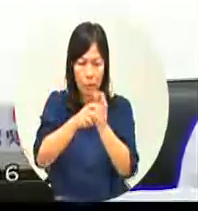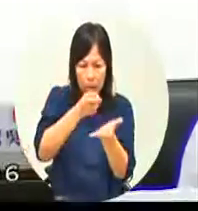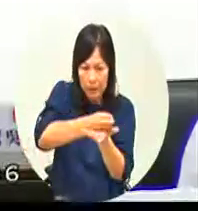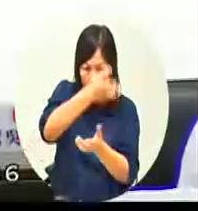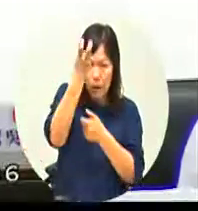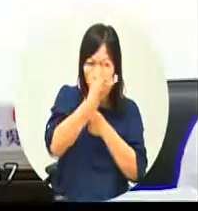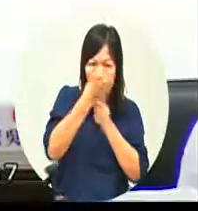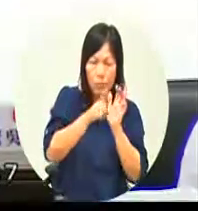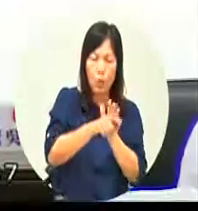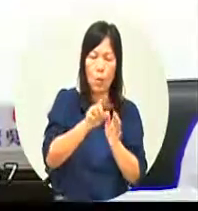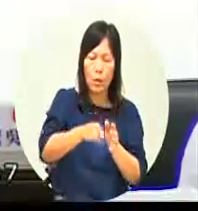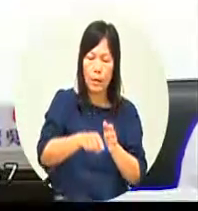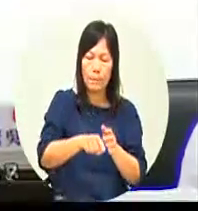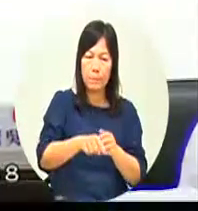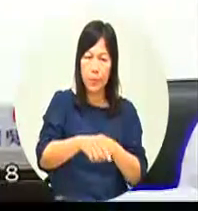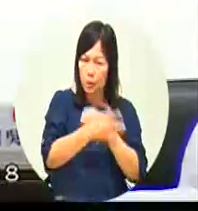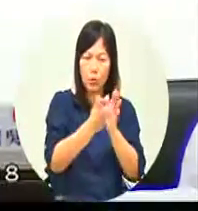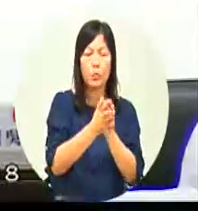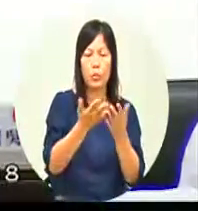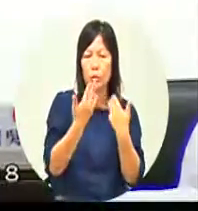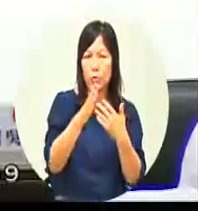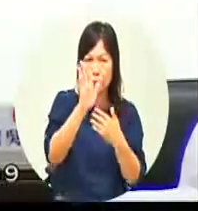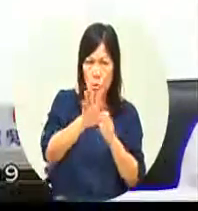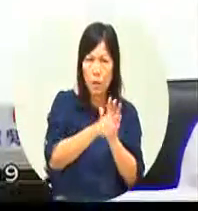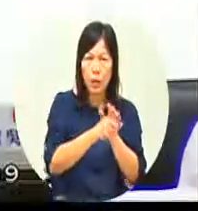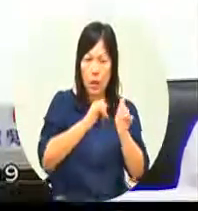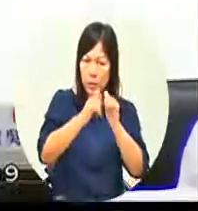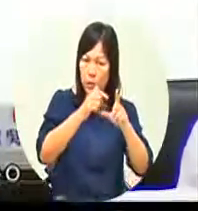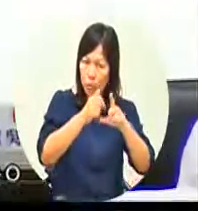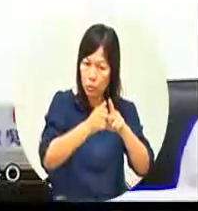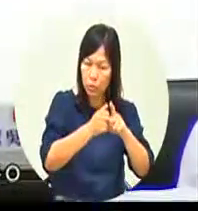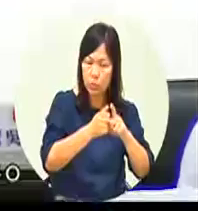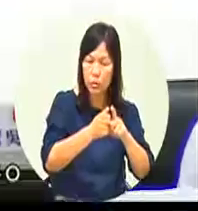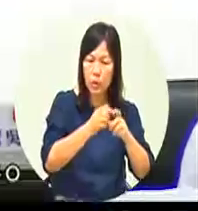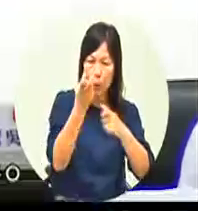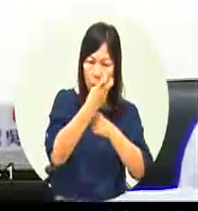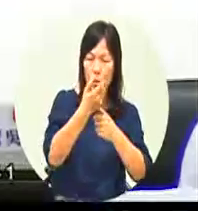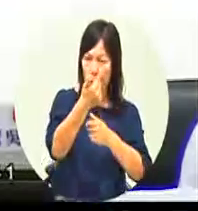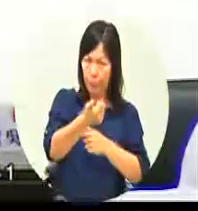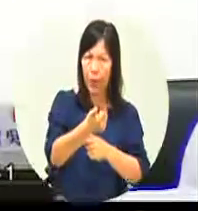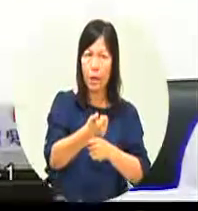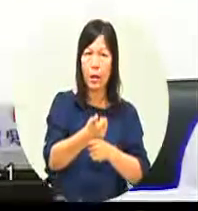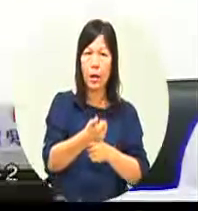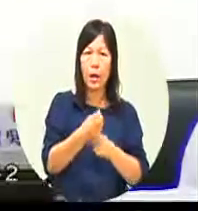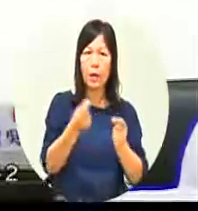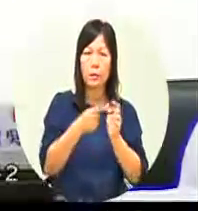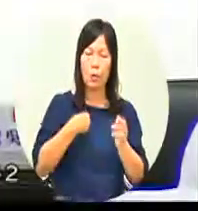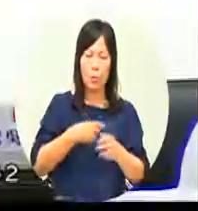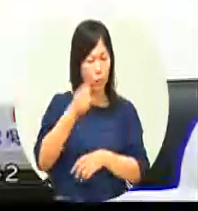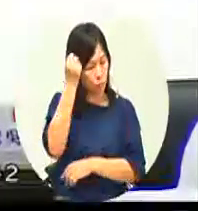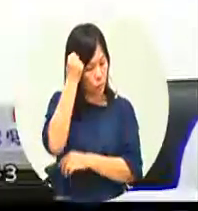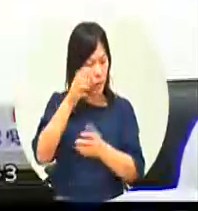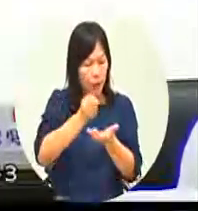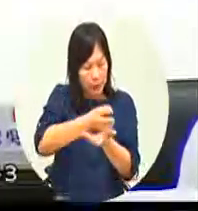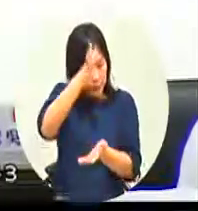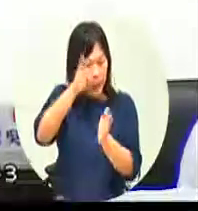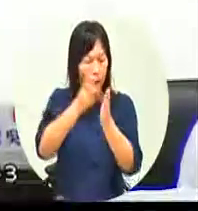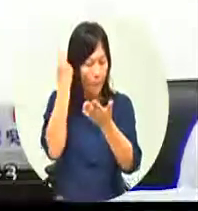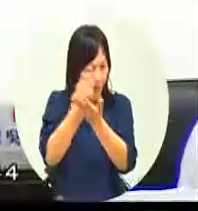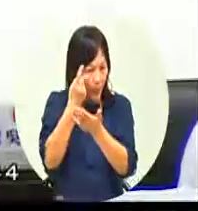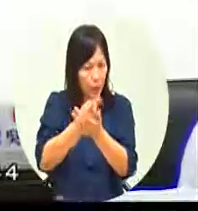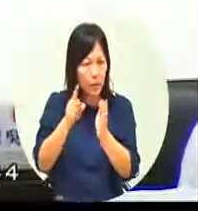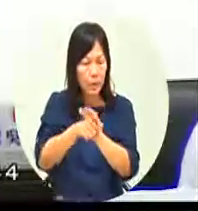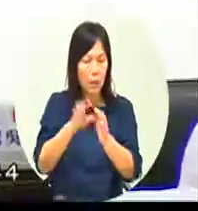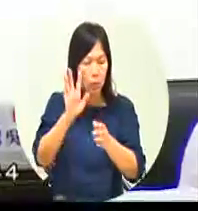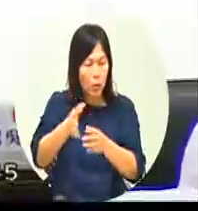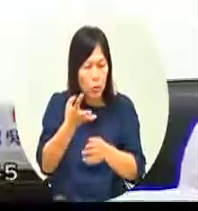很成熟，那有一些社区协会的管理也很成熟，比方说像我们住的大楼，大概每一天多少的垃